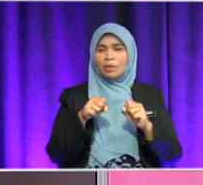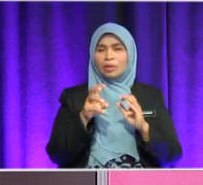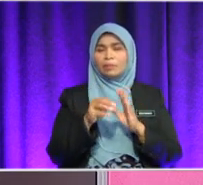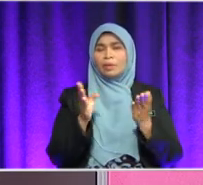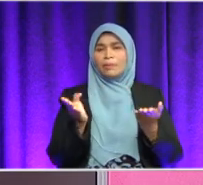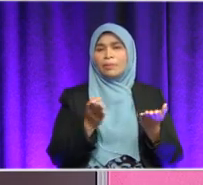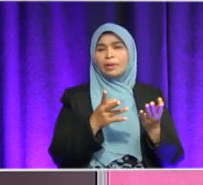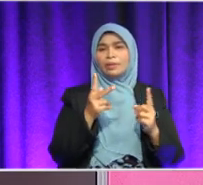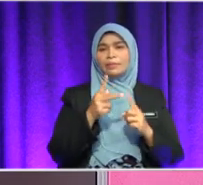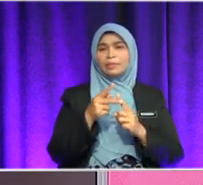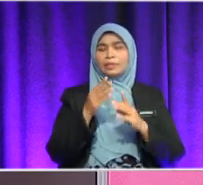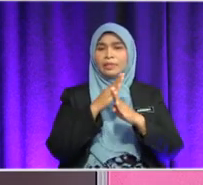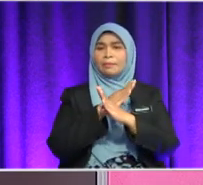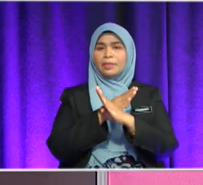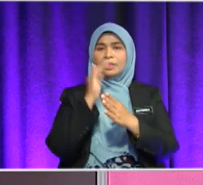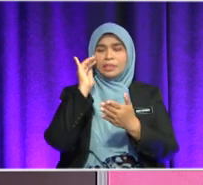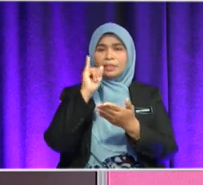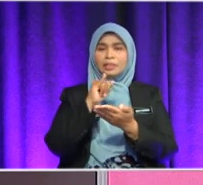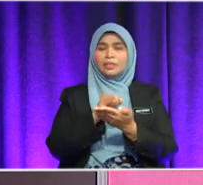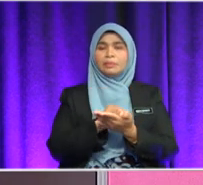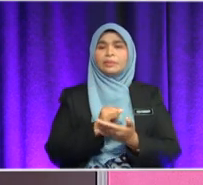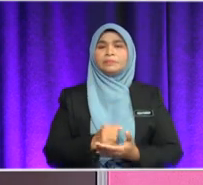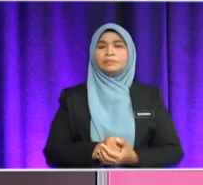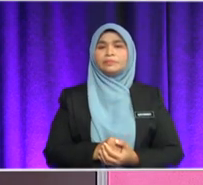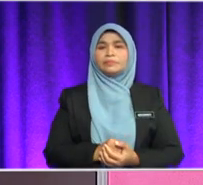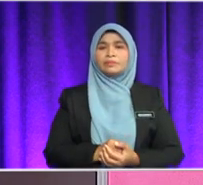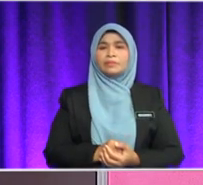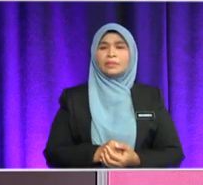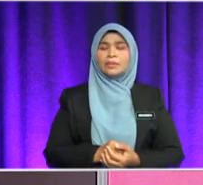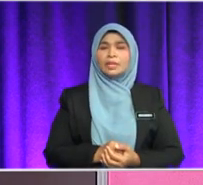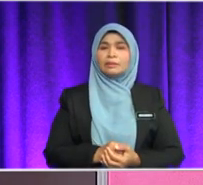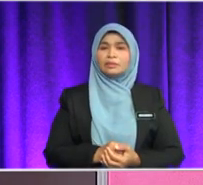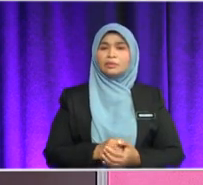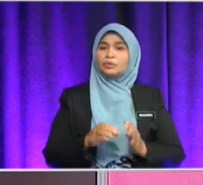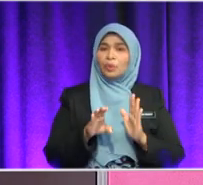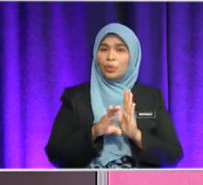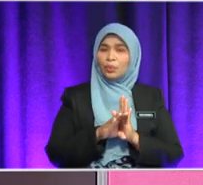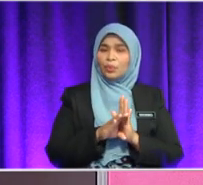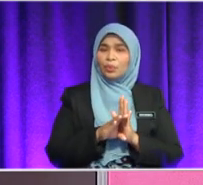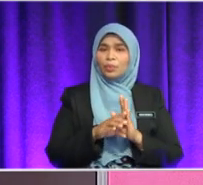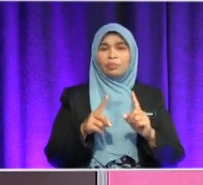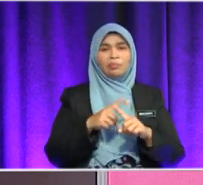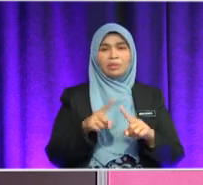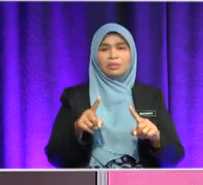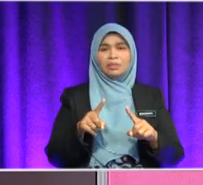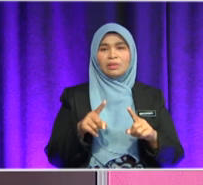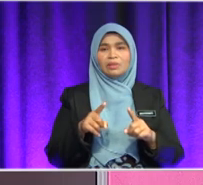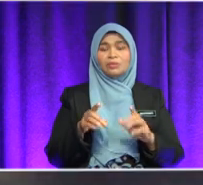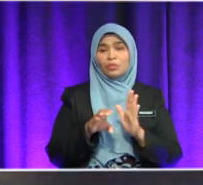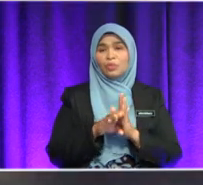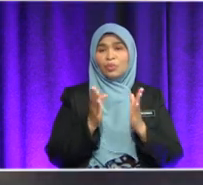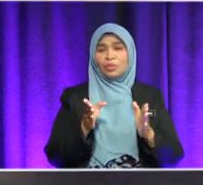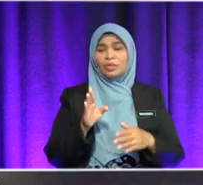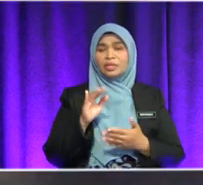batal iman seseorang dia bisa dia tidak salat dan dia engkau dia tidak salat